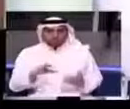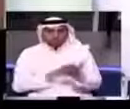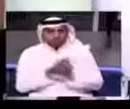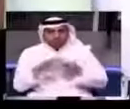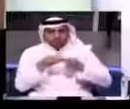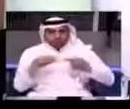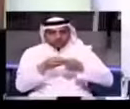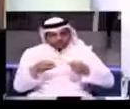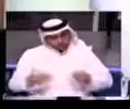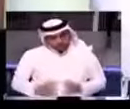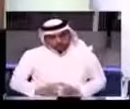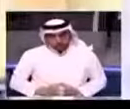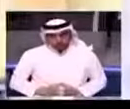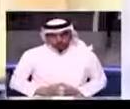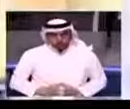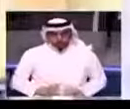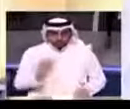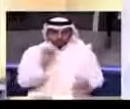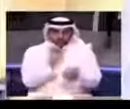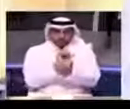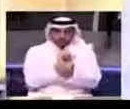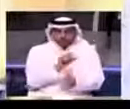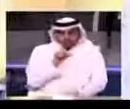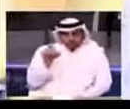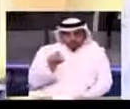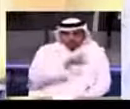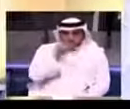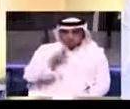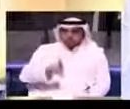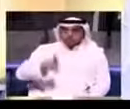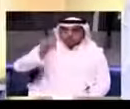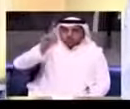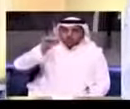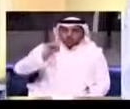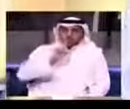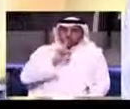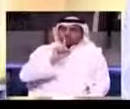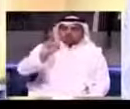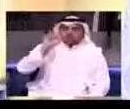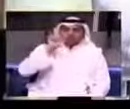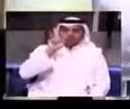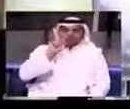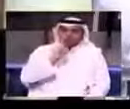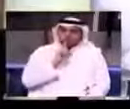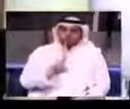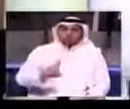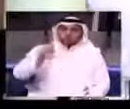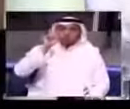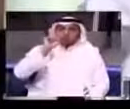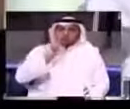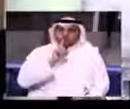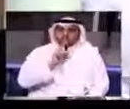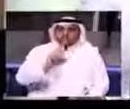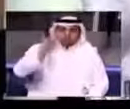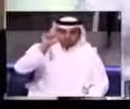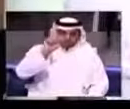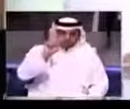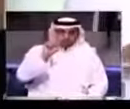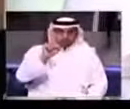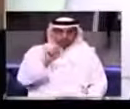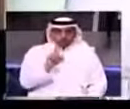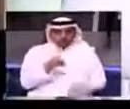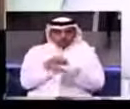يعني كلامك هذا كله كأنه للسجناء تقول اسألوا الله بدال ما والله تتعلق في العظيم، والله العظيم، والله ماشي يقول لك تو،